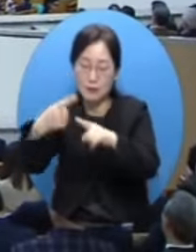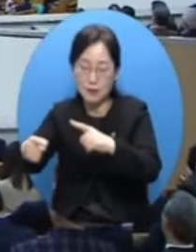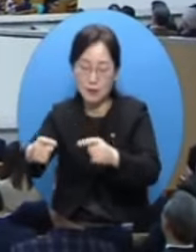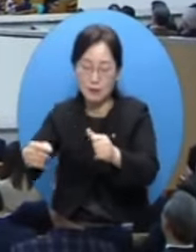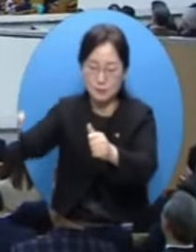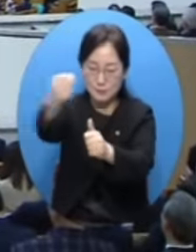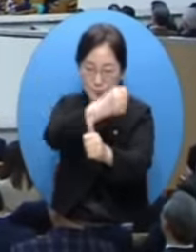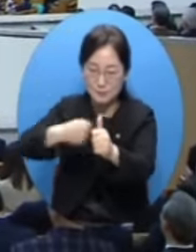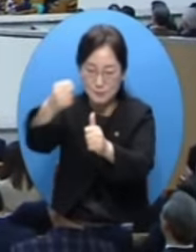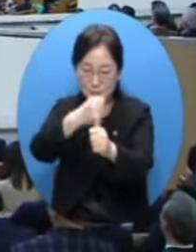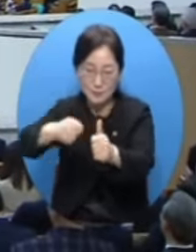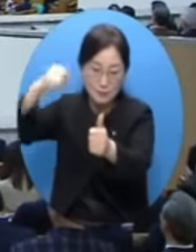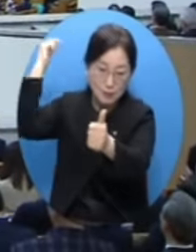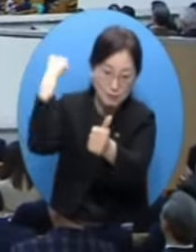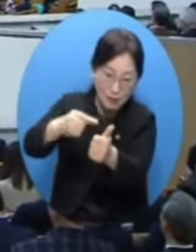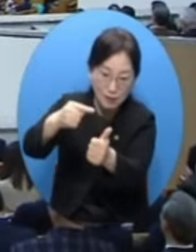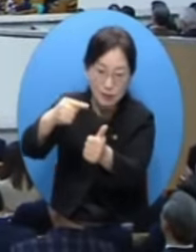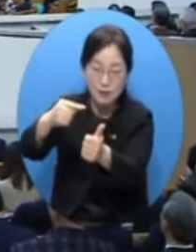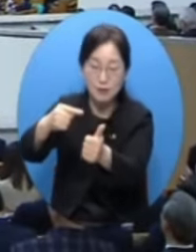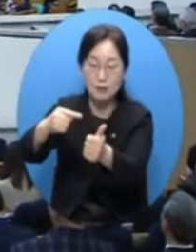묶어서 잡으려고 할 때